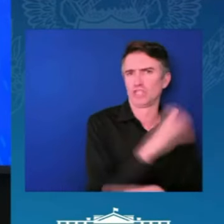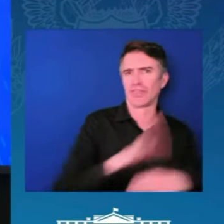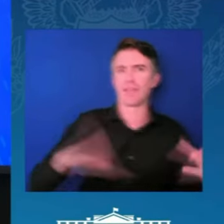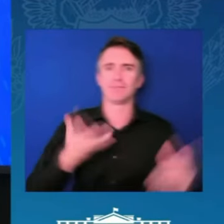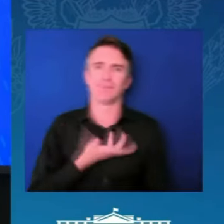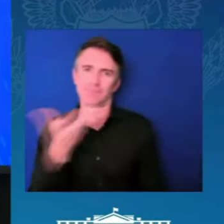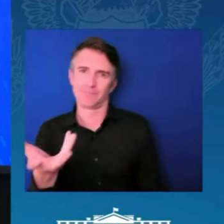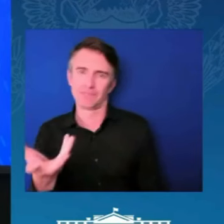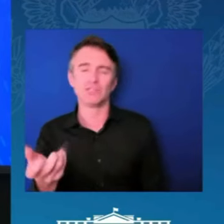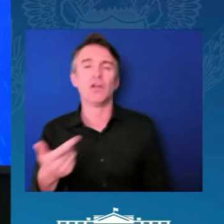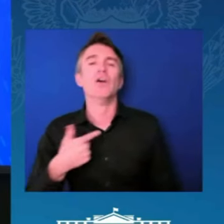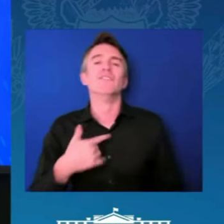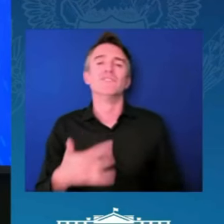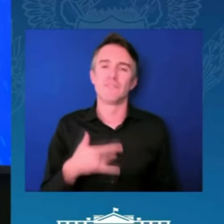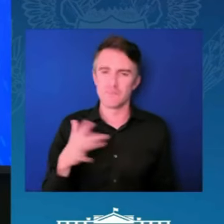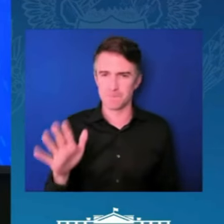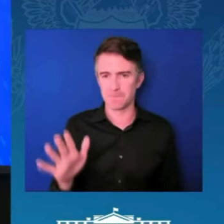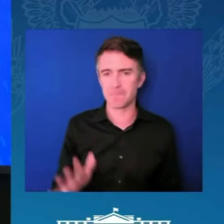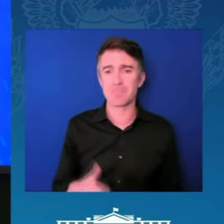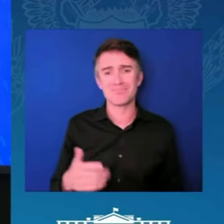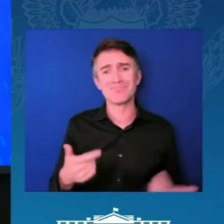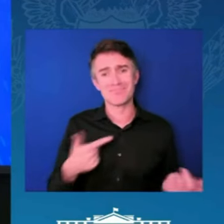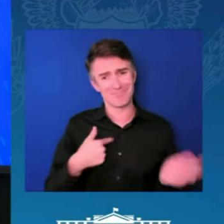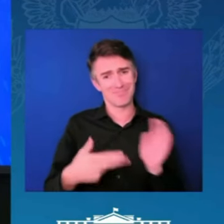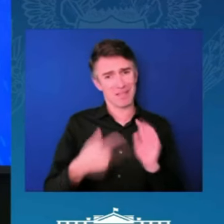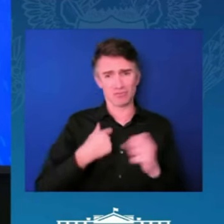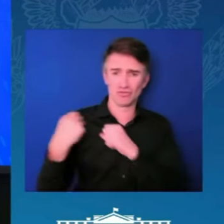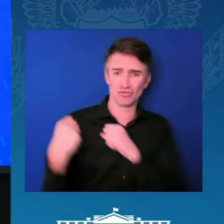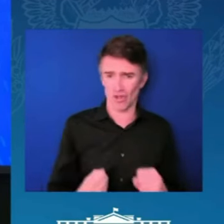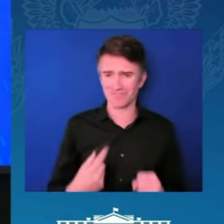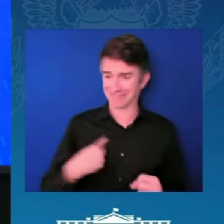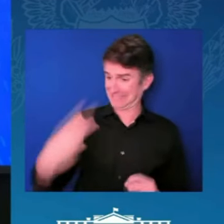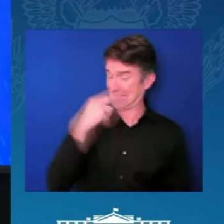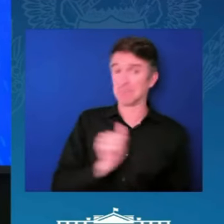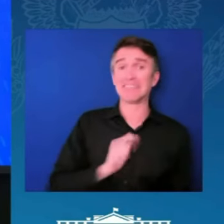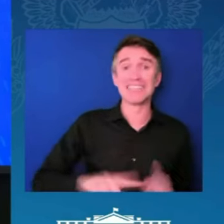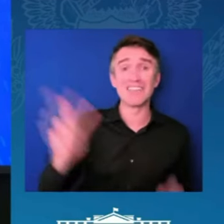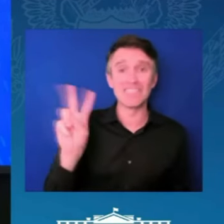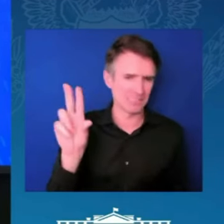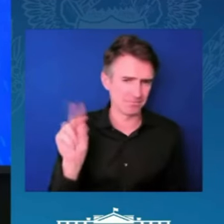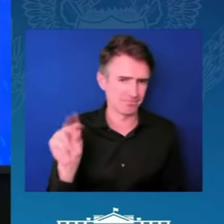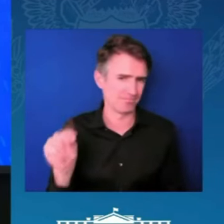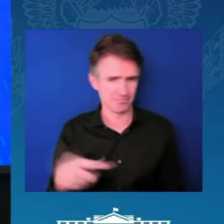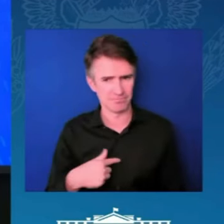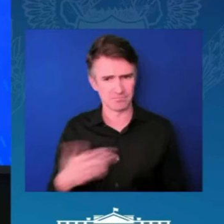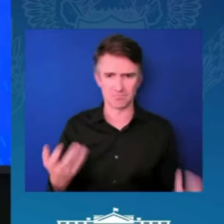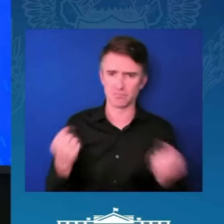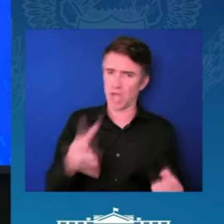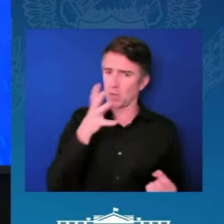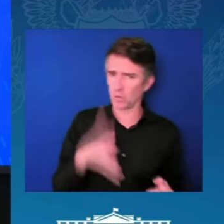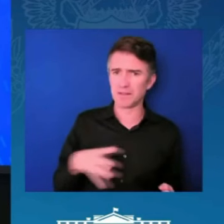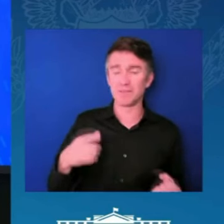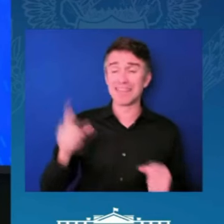Gaza, a raconté son histoire. Si quelqu'un m'avait dit il y a quelques mois, alors que j'étais assise dans une pièce sombre à